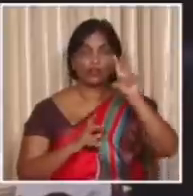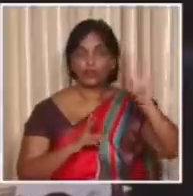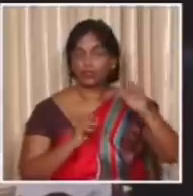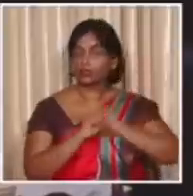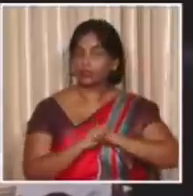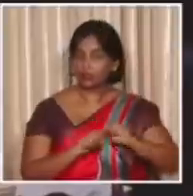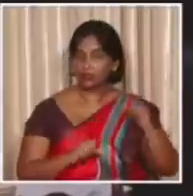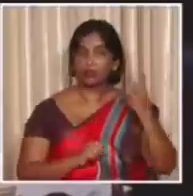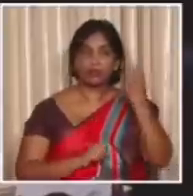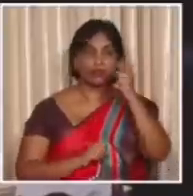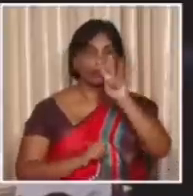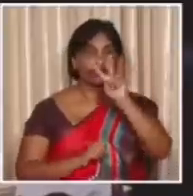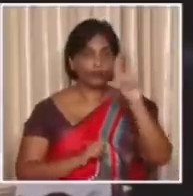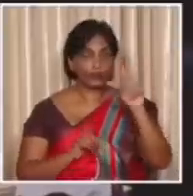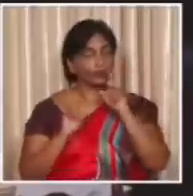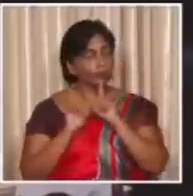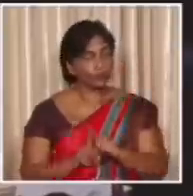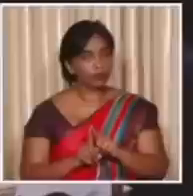නැතුව 2022 වගේ